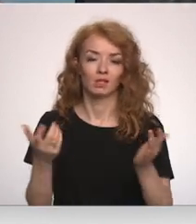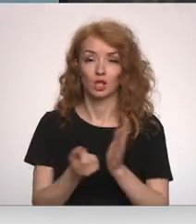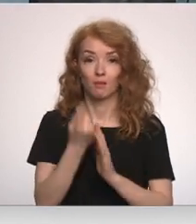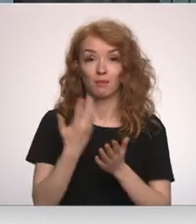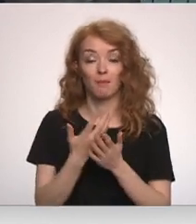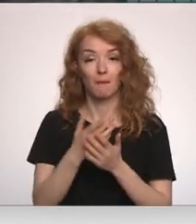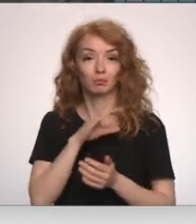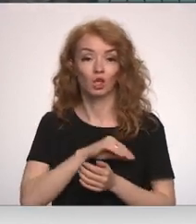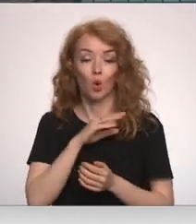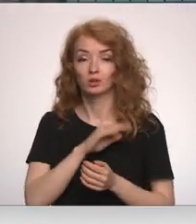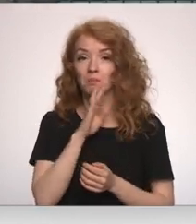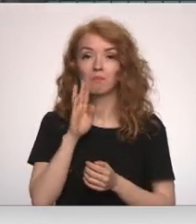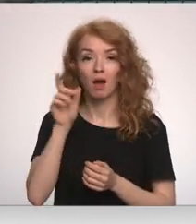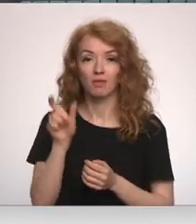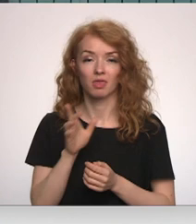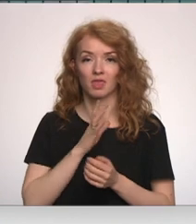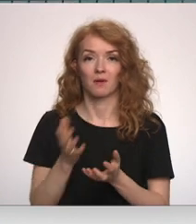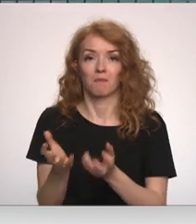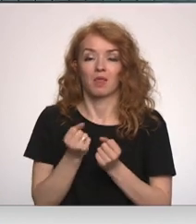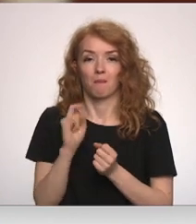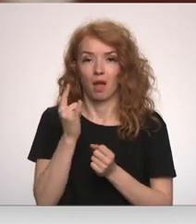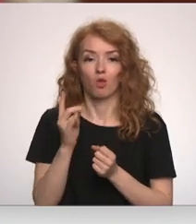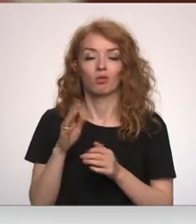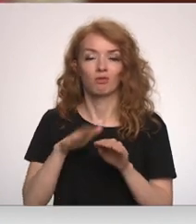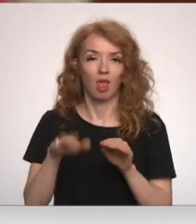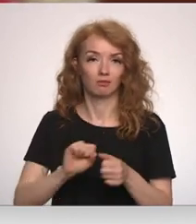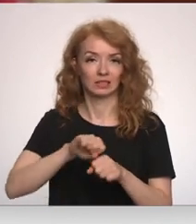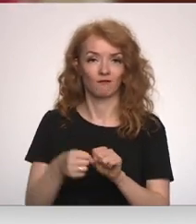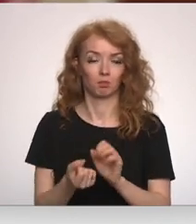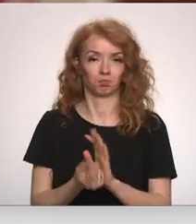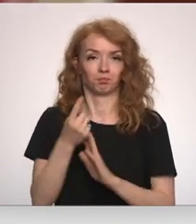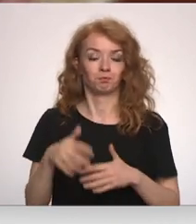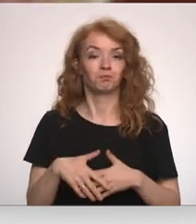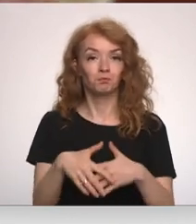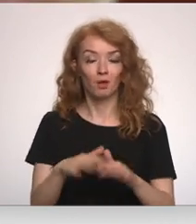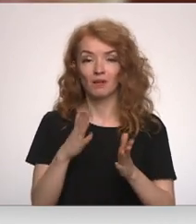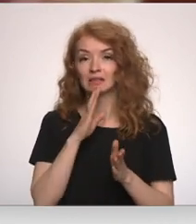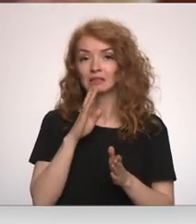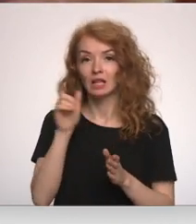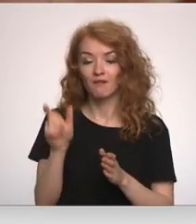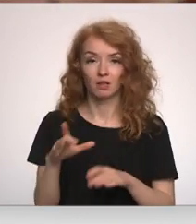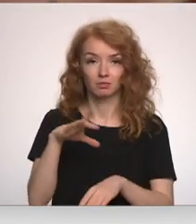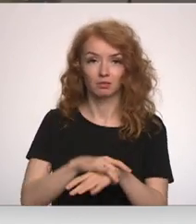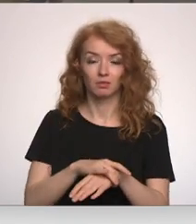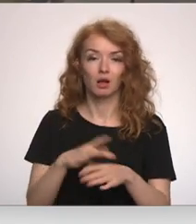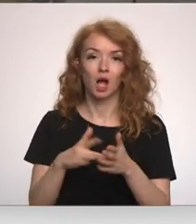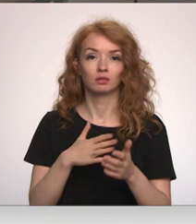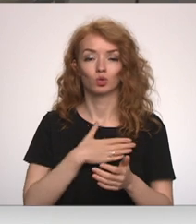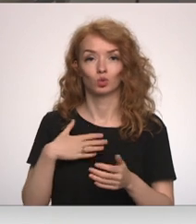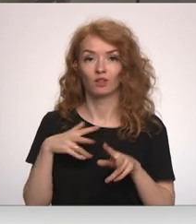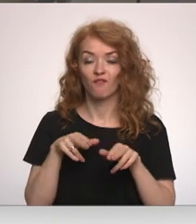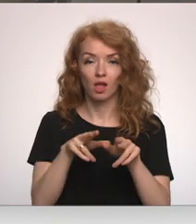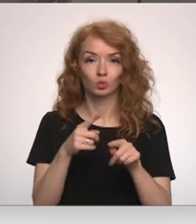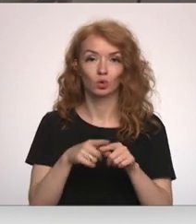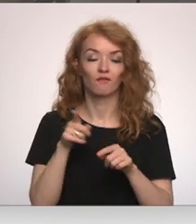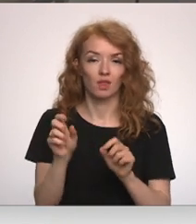Piemēram, psiholoģiski māte nespēja pieņemt bērnu, kurš ieņemts izvarošanas rezultātā. Vai arī sievietei atklāts agresīvs krūts vēzis un